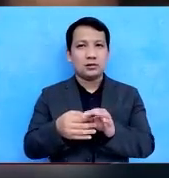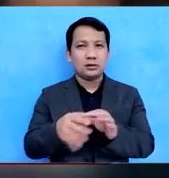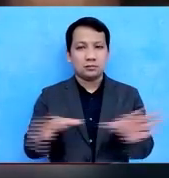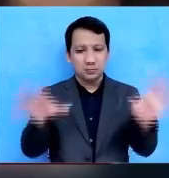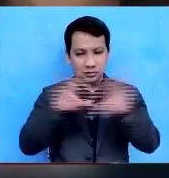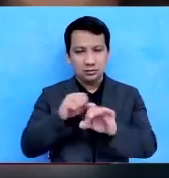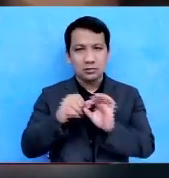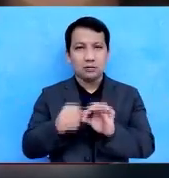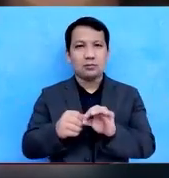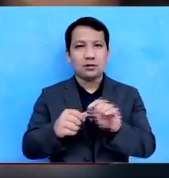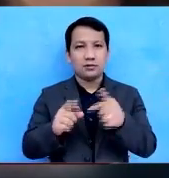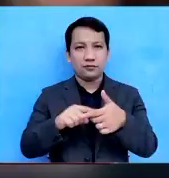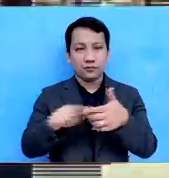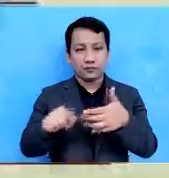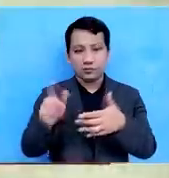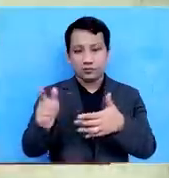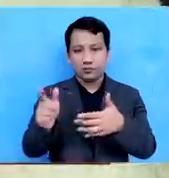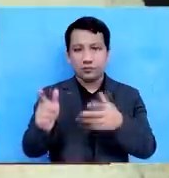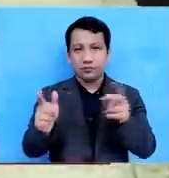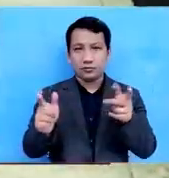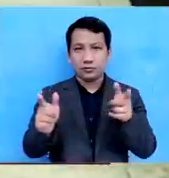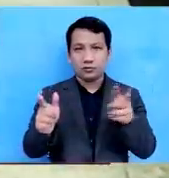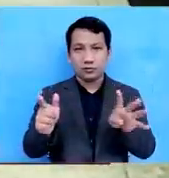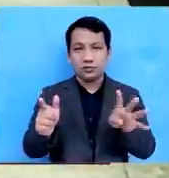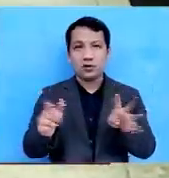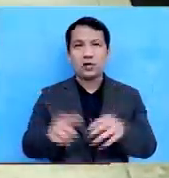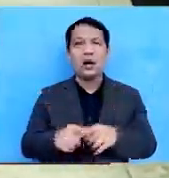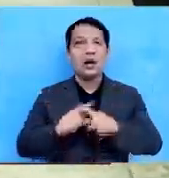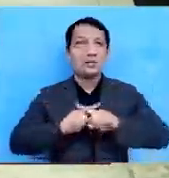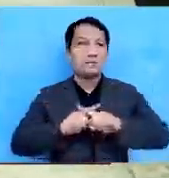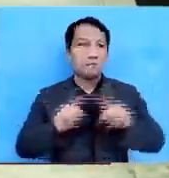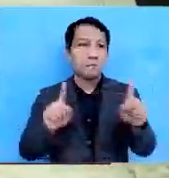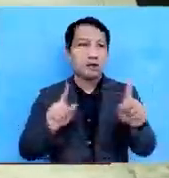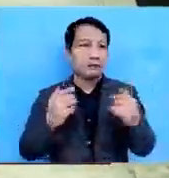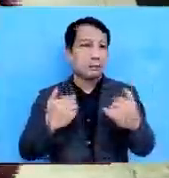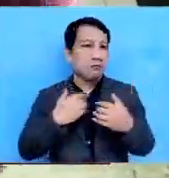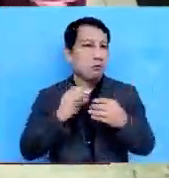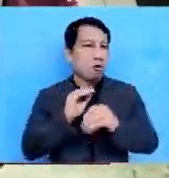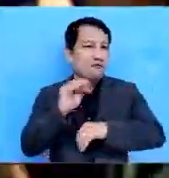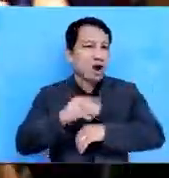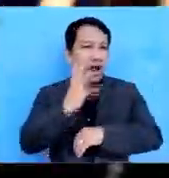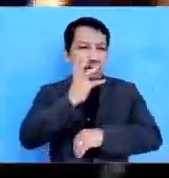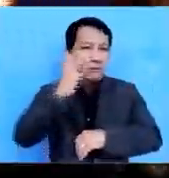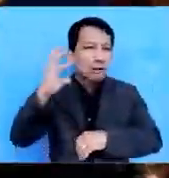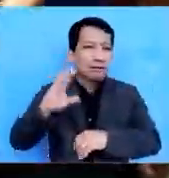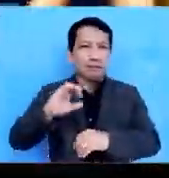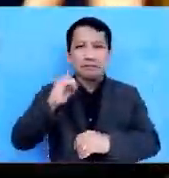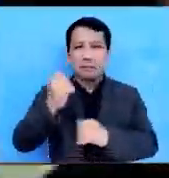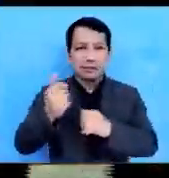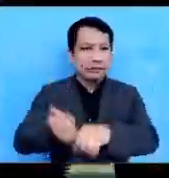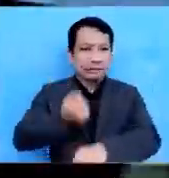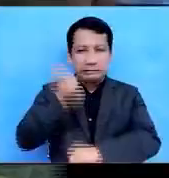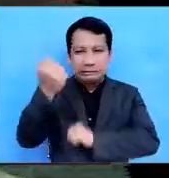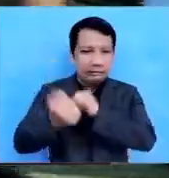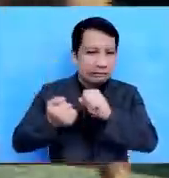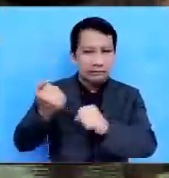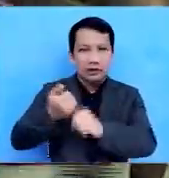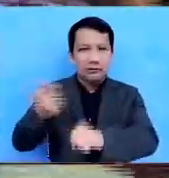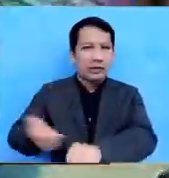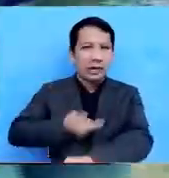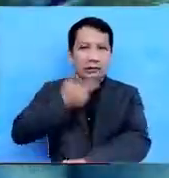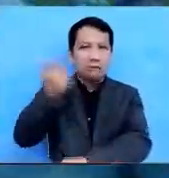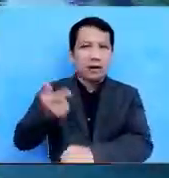first quarter of 2024. Pero ang mainit na panahon, taon pang itatagal kung ang pag-aaral ng United Nations